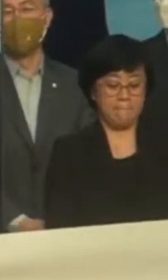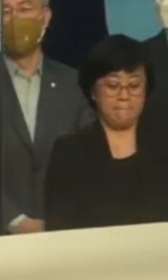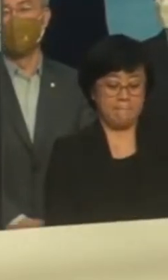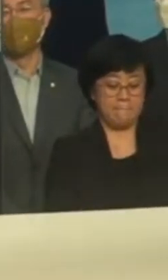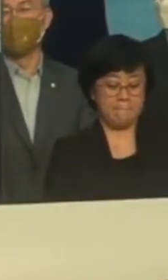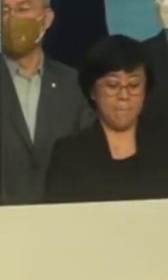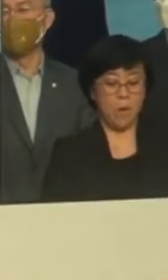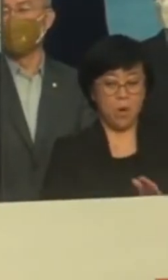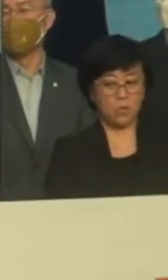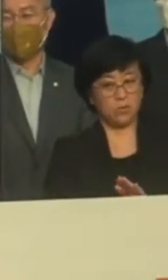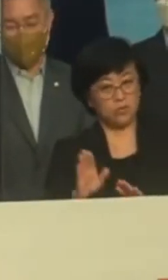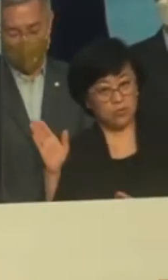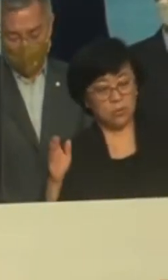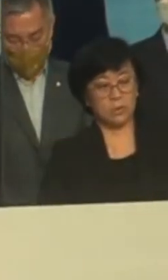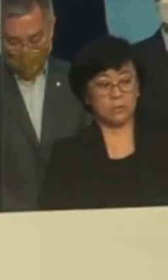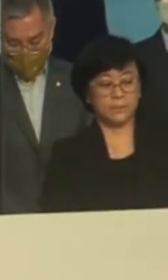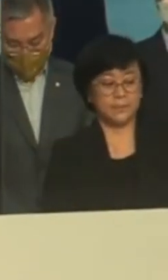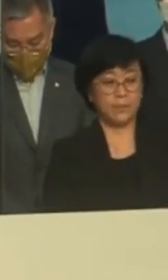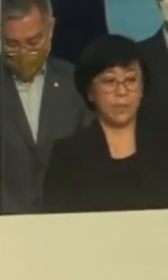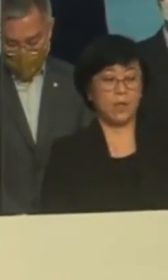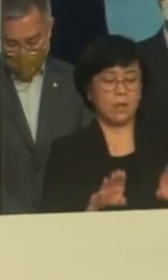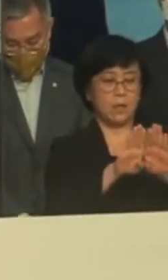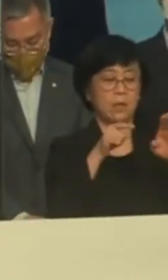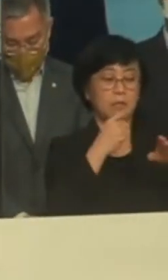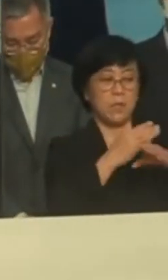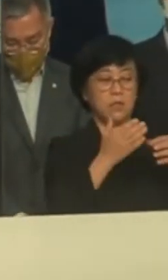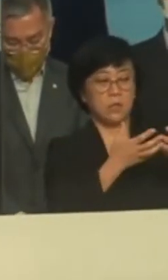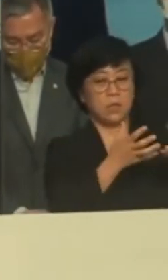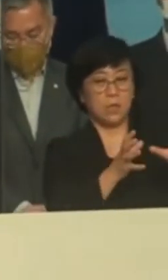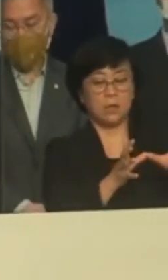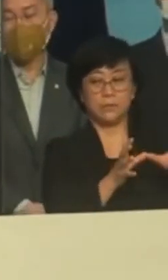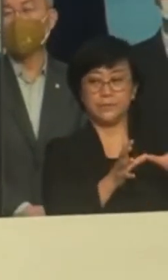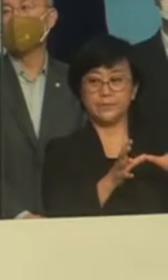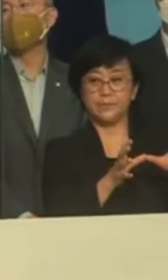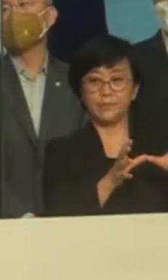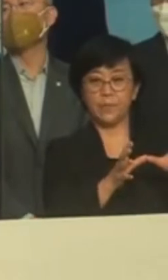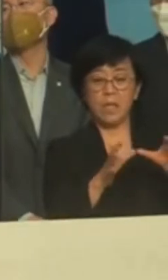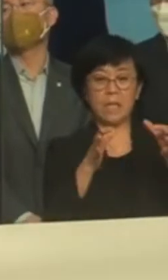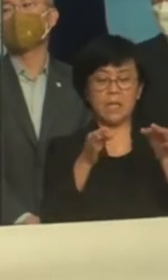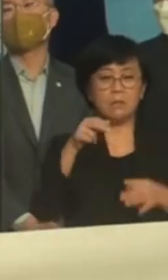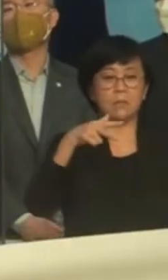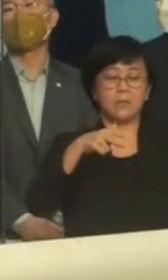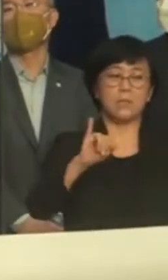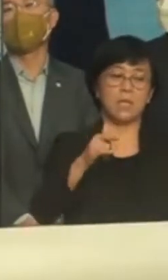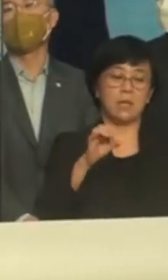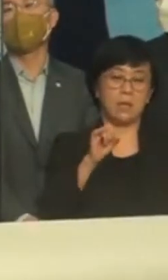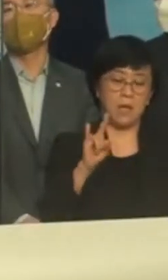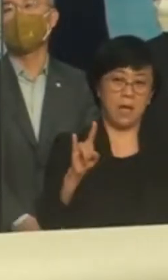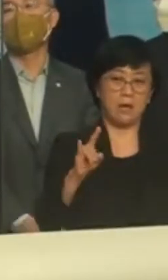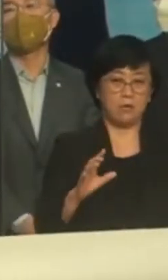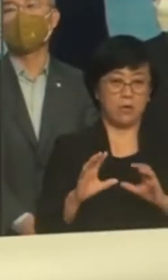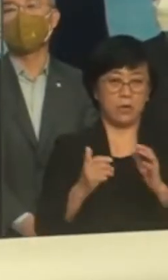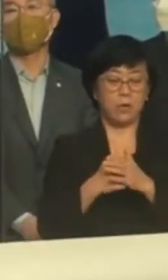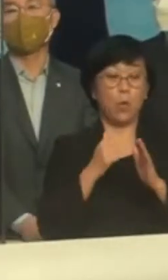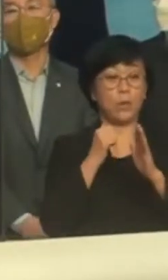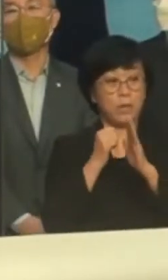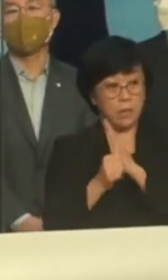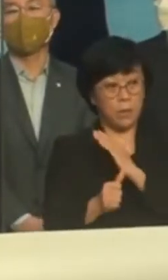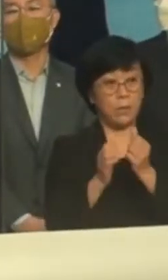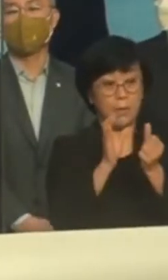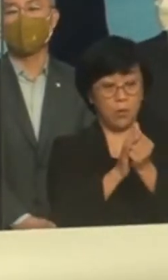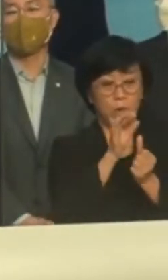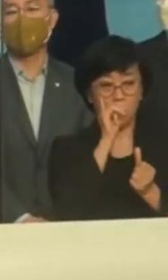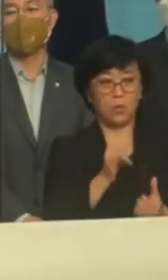그리고 오른쪽으로 쭉 소개를 드리도록 하겠습니다. 열린민주당의 우리 김진애 의원님 참석하셨습니다. 원내대표님을